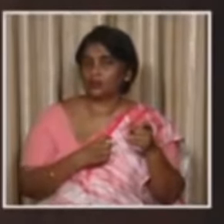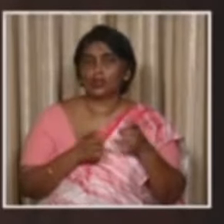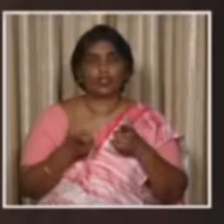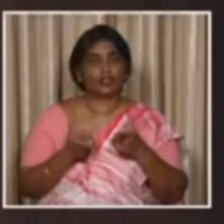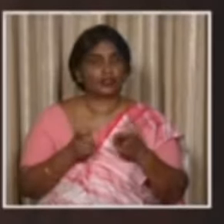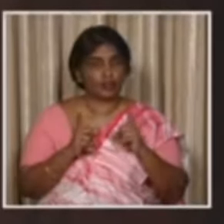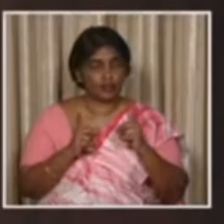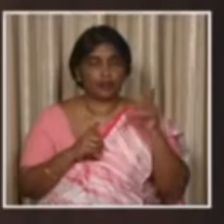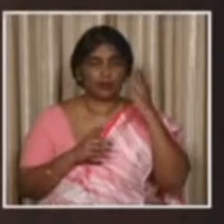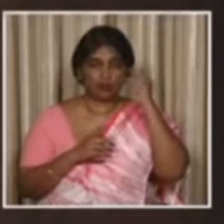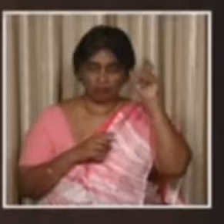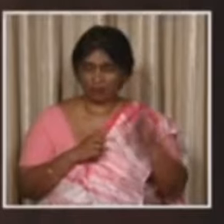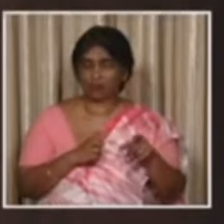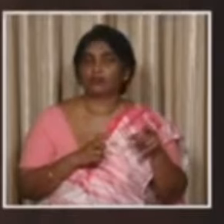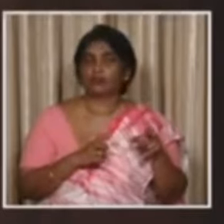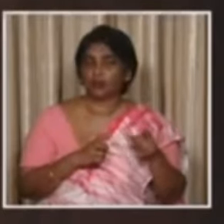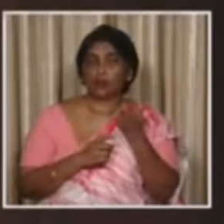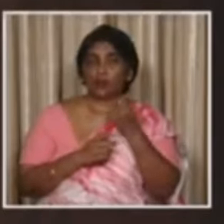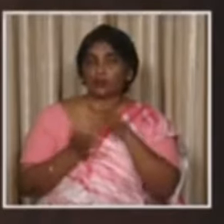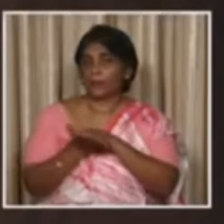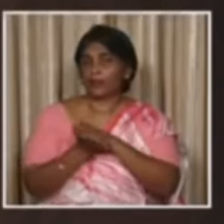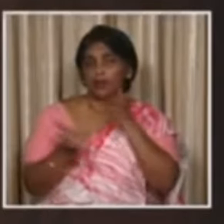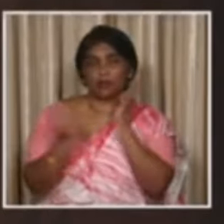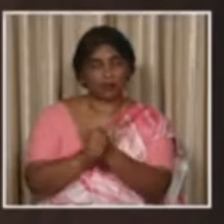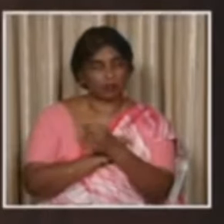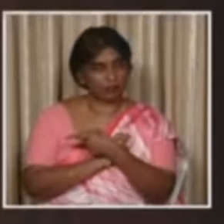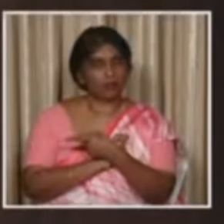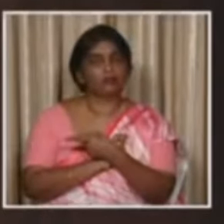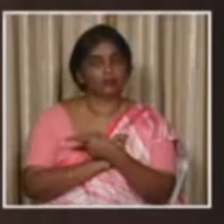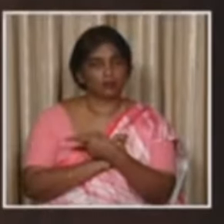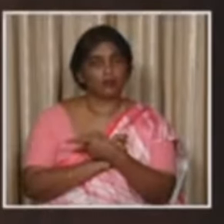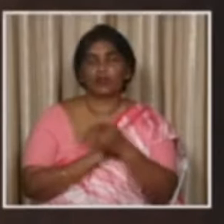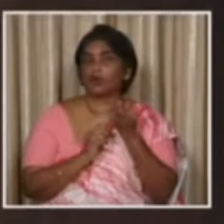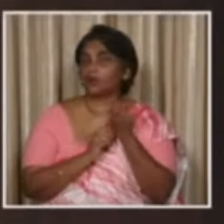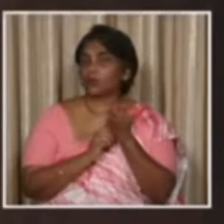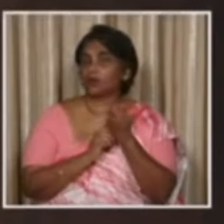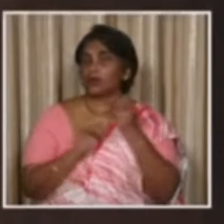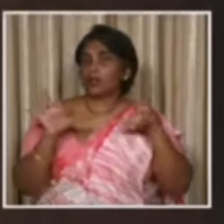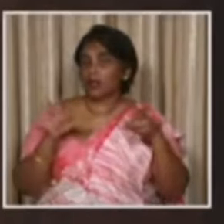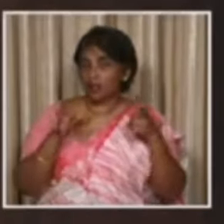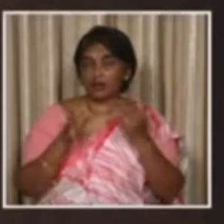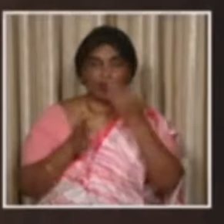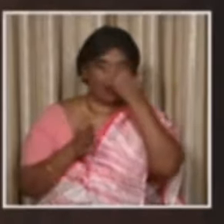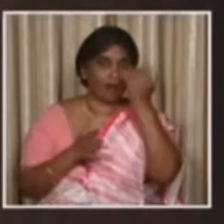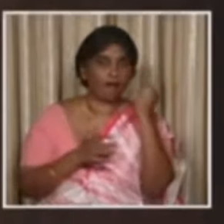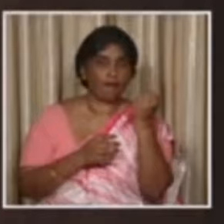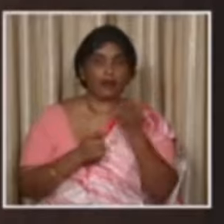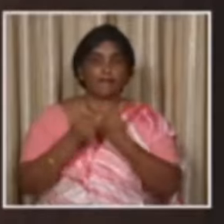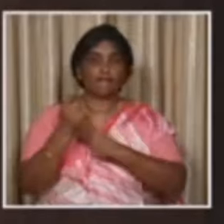යූටියුබර් කෙනෙක් කාන්තාවකගේ මුදල් පසුම්බිය පැහැරගත්ත හැටි. රුපියල් 800කට වඩා එකක් විකුණලා කන